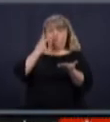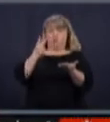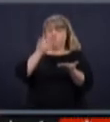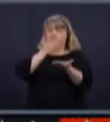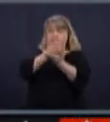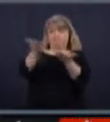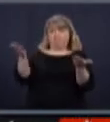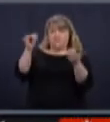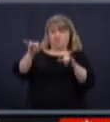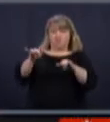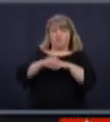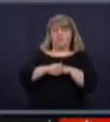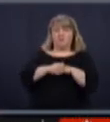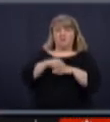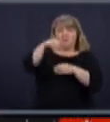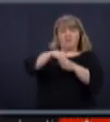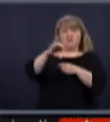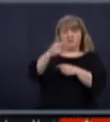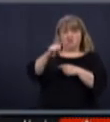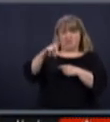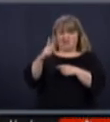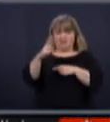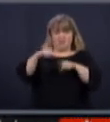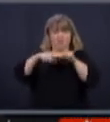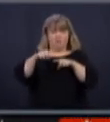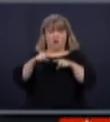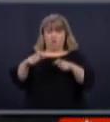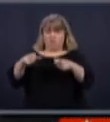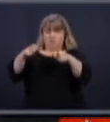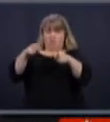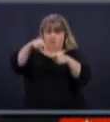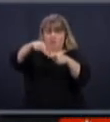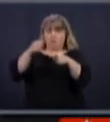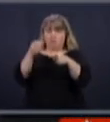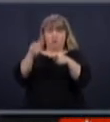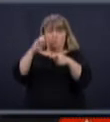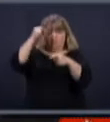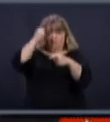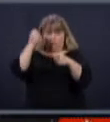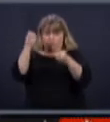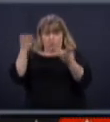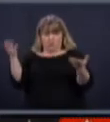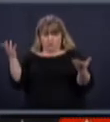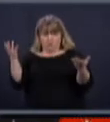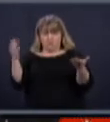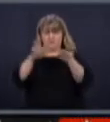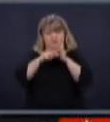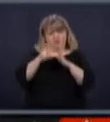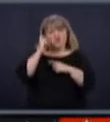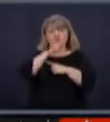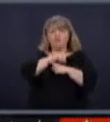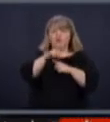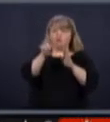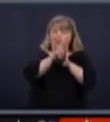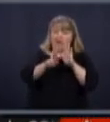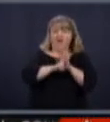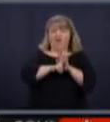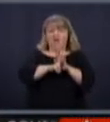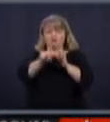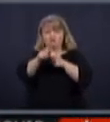pas de patron ou de patronne. Donc, c'est peut-être plus difficile d'implanter des directives, entre autres sur le port